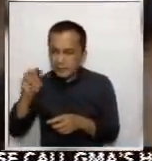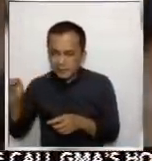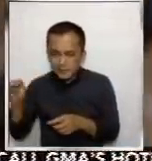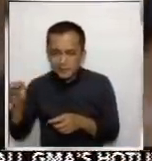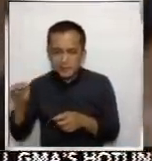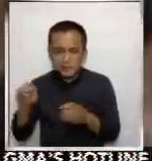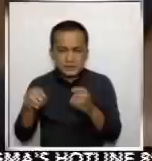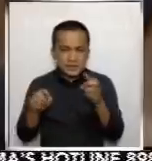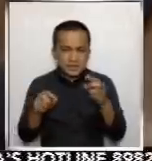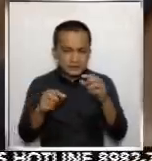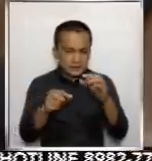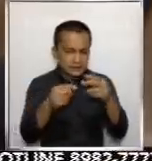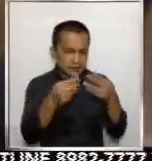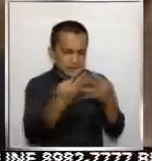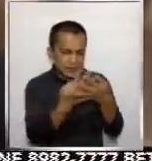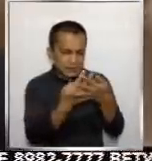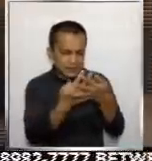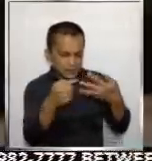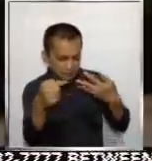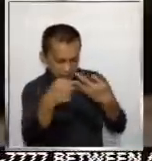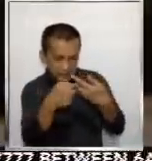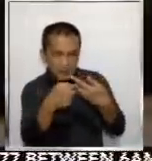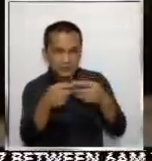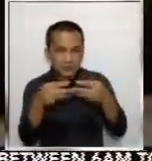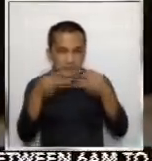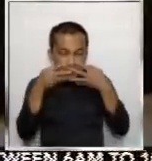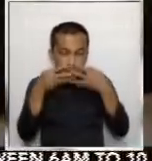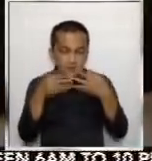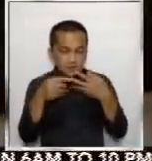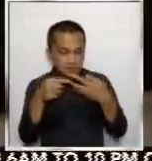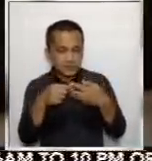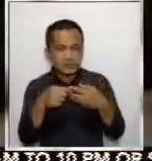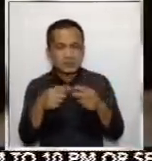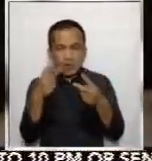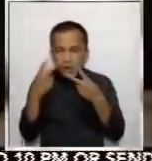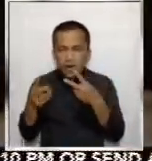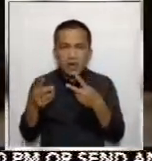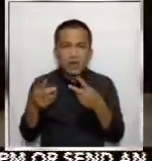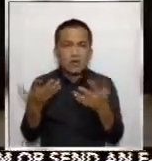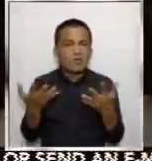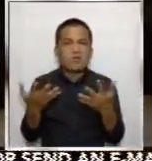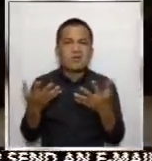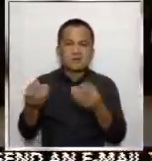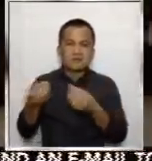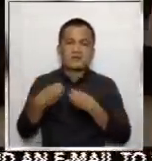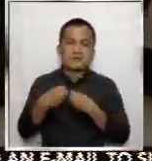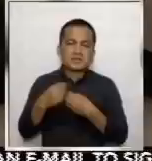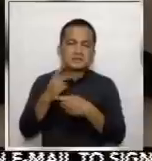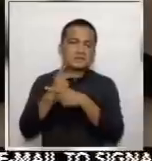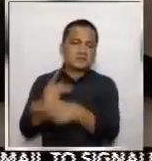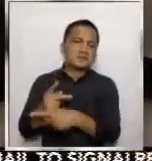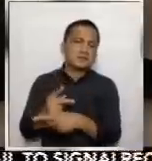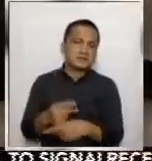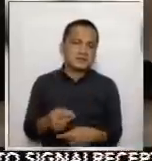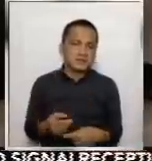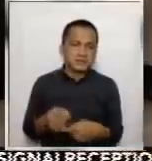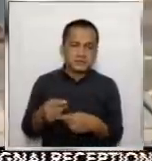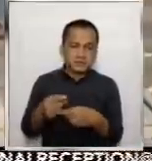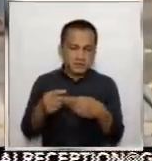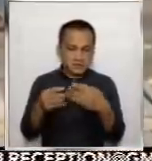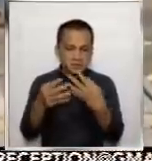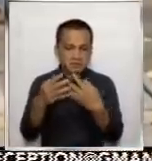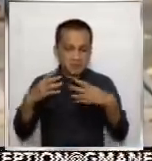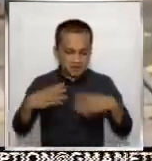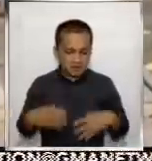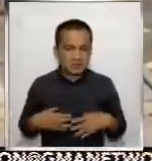mask at mukha ng tao kapag suot ito. Nakitang walang naibibigay na practical protection ang mga cloth mask.